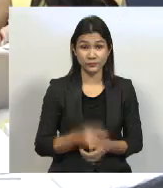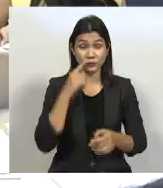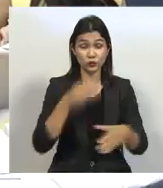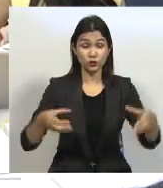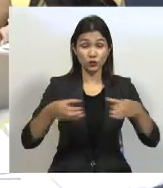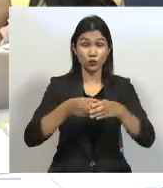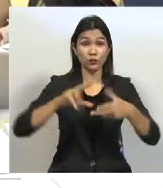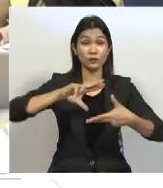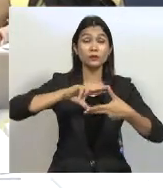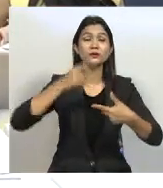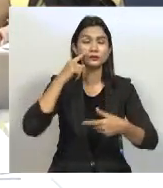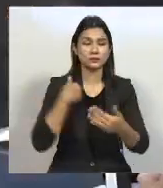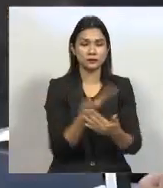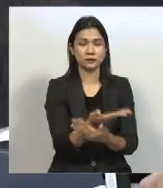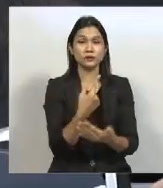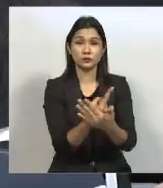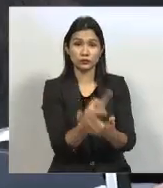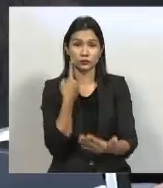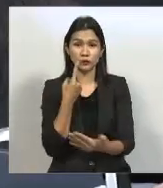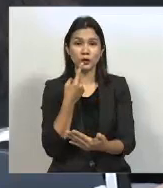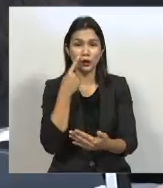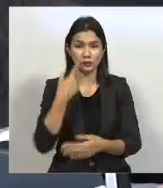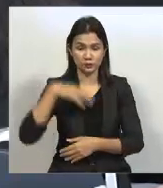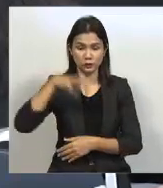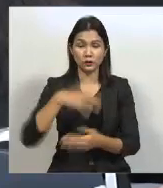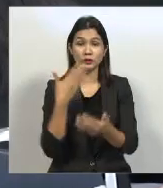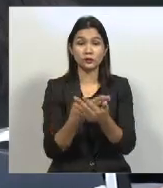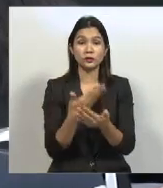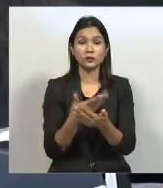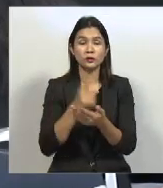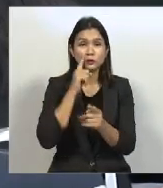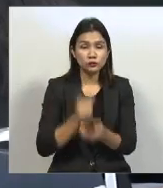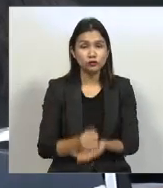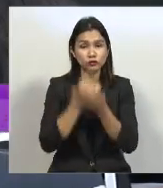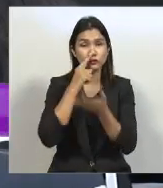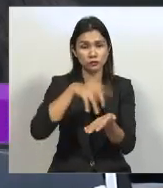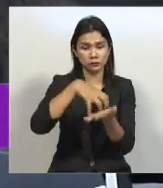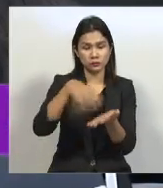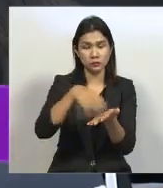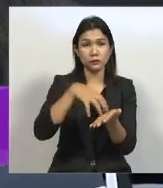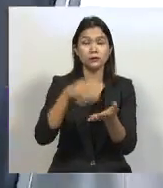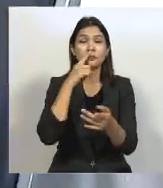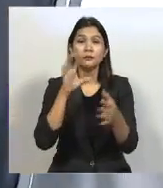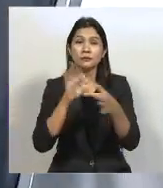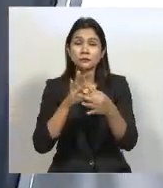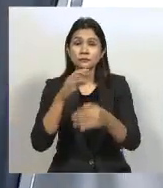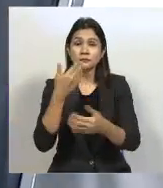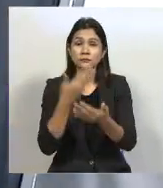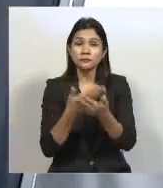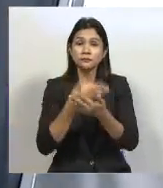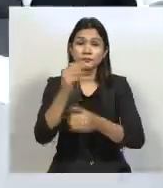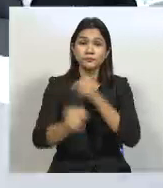ทางพรรคพลังประชารัฐค่ะได้เชิญตัวแทนจากสำนักงบประมาณมาให้ข้อมูลรายละเอียดเกี่ยวกับเรื่องของงบประมาณประจ